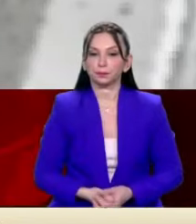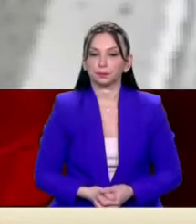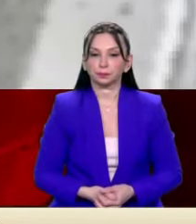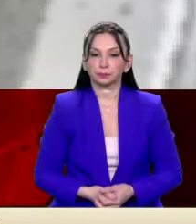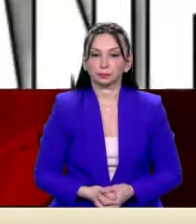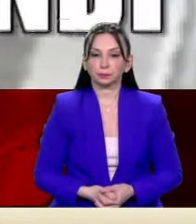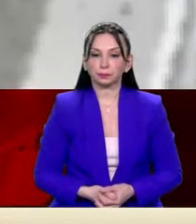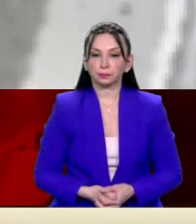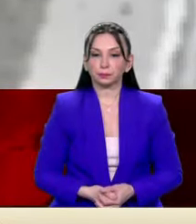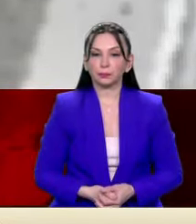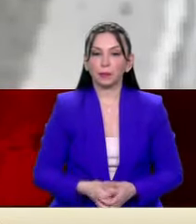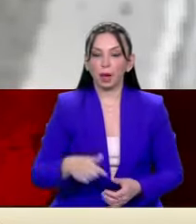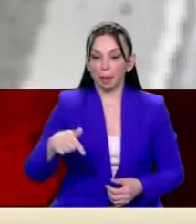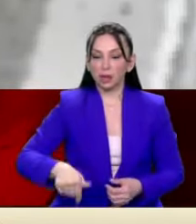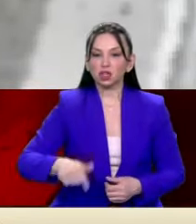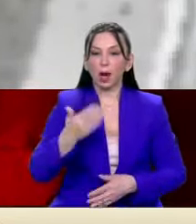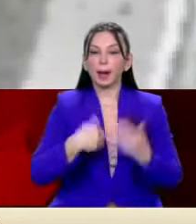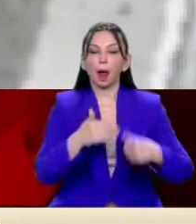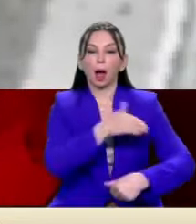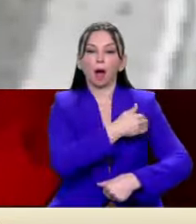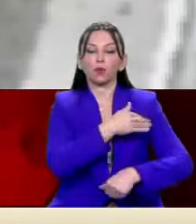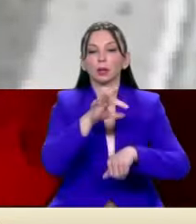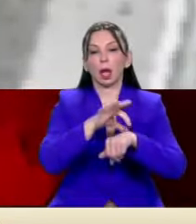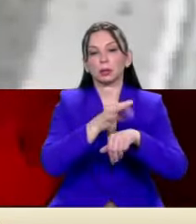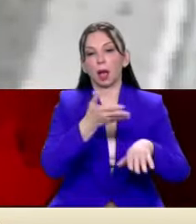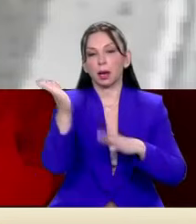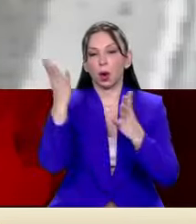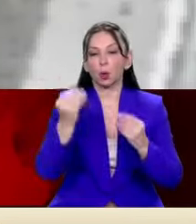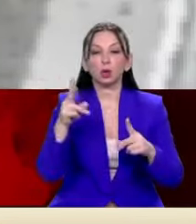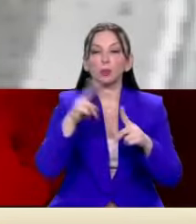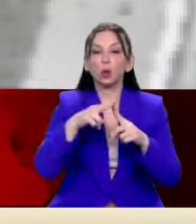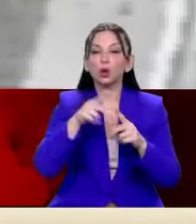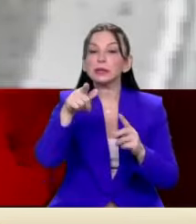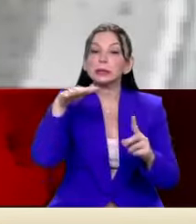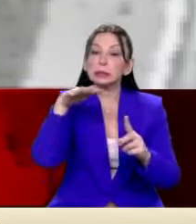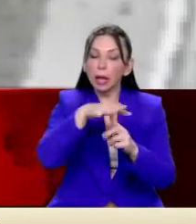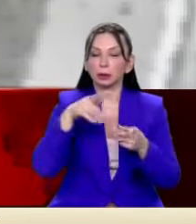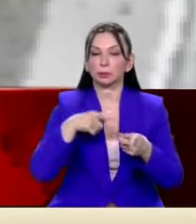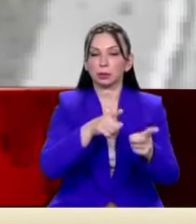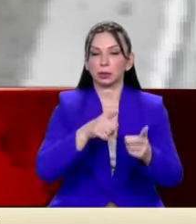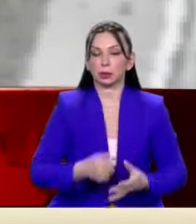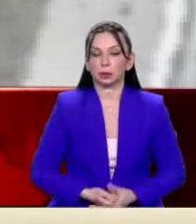etti bacağından yaralanan Avukat hastaneye kaldırıldı polis saldırganın